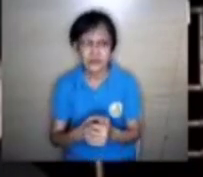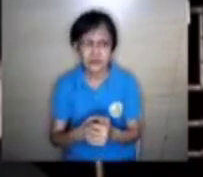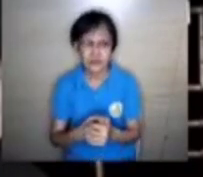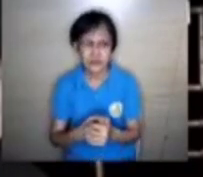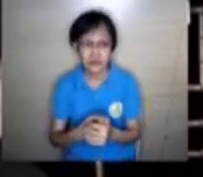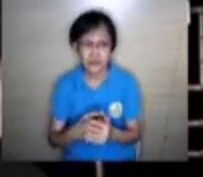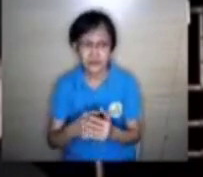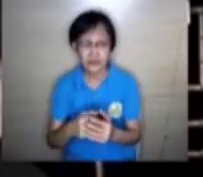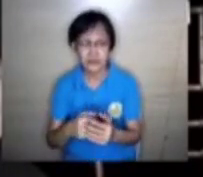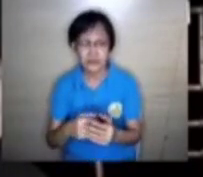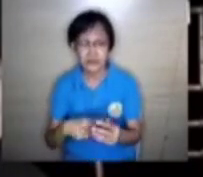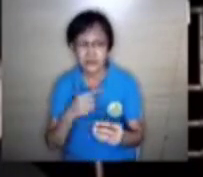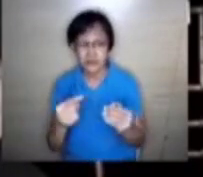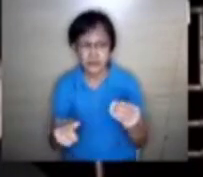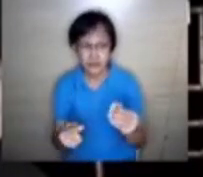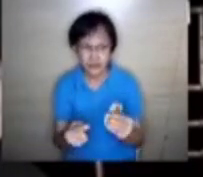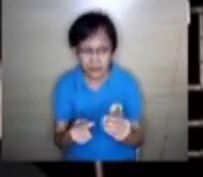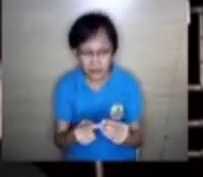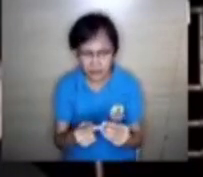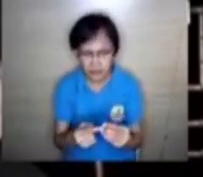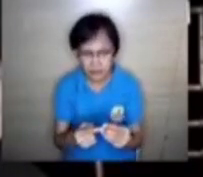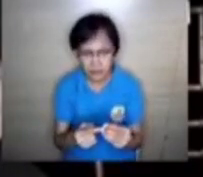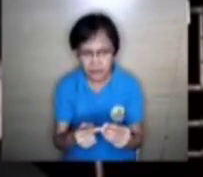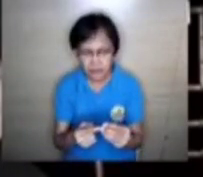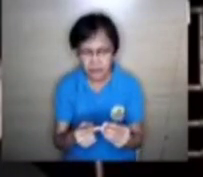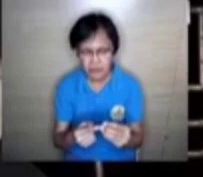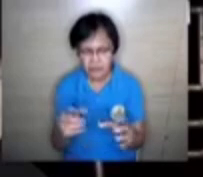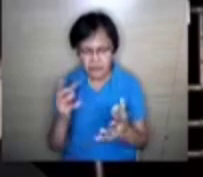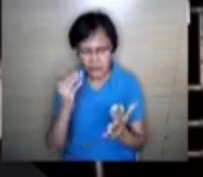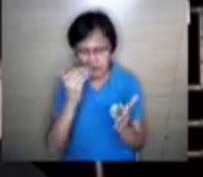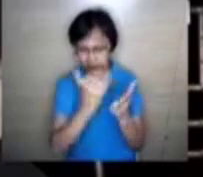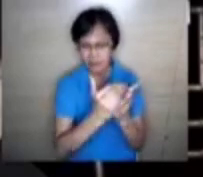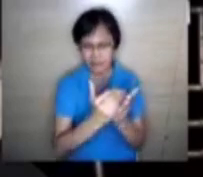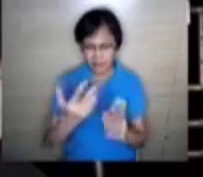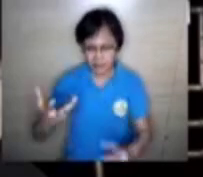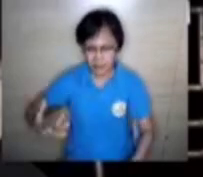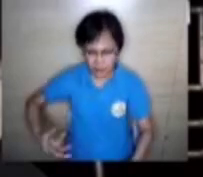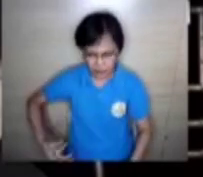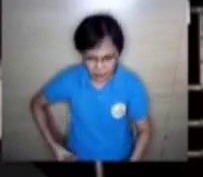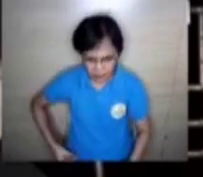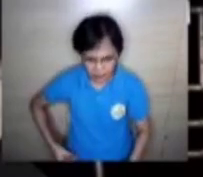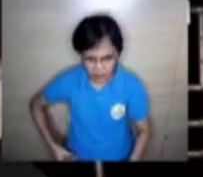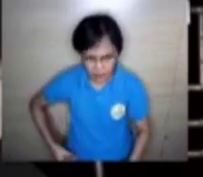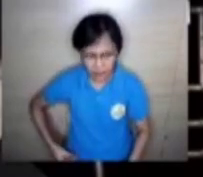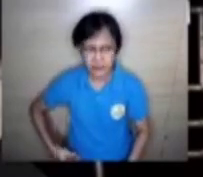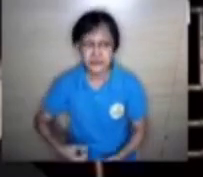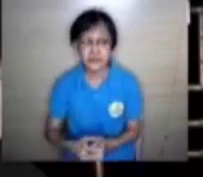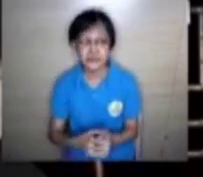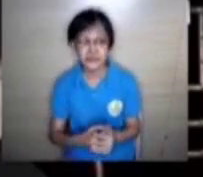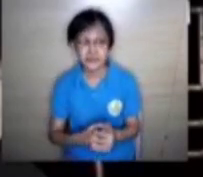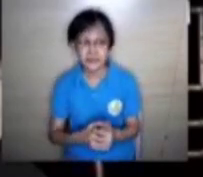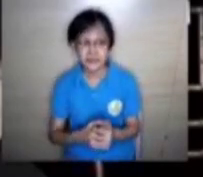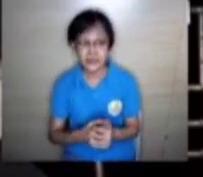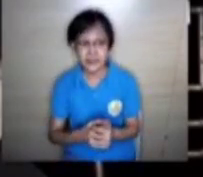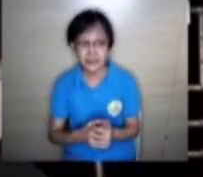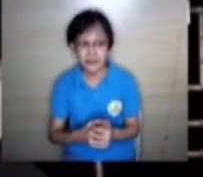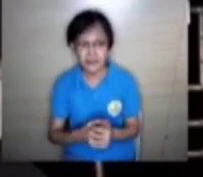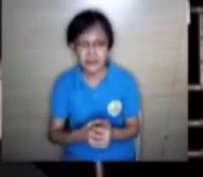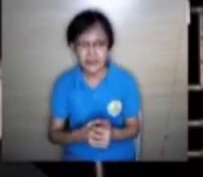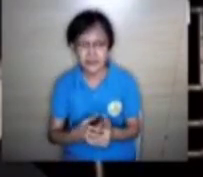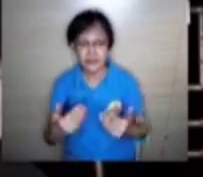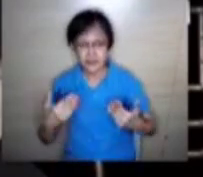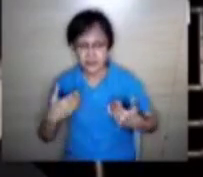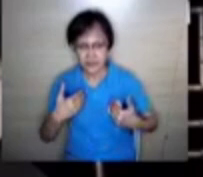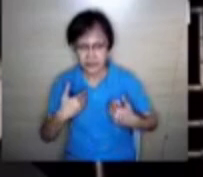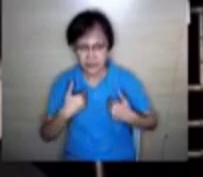pagiging normal o katanggap-tanggap ng mga practice ng korupsyon, yung pagtataas ng ekspektasyon sa ating